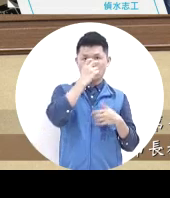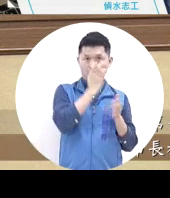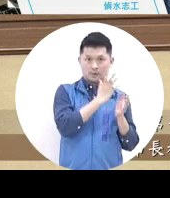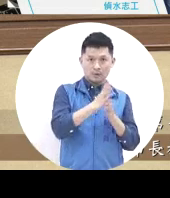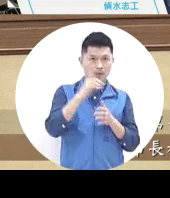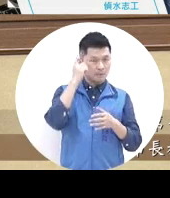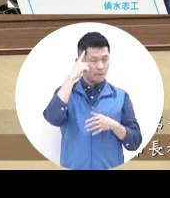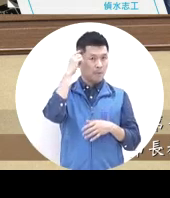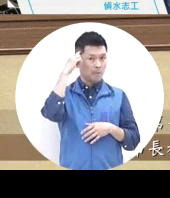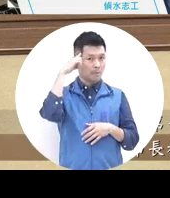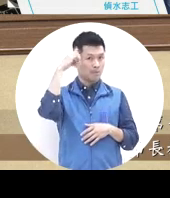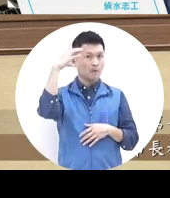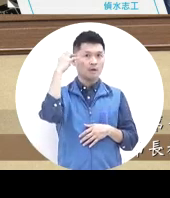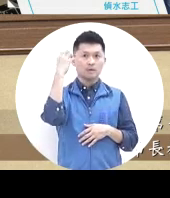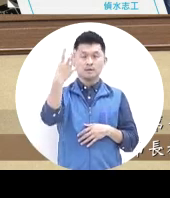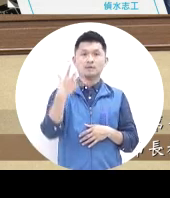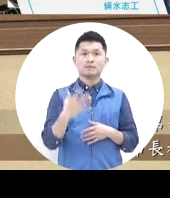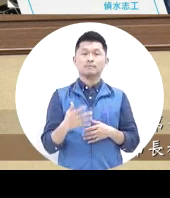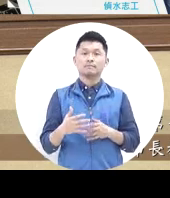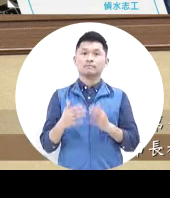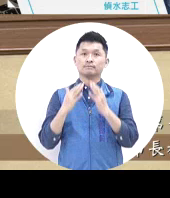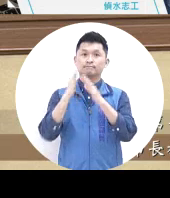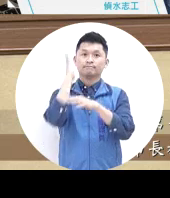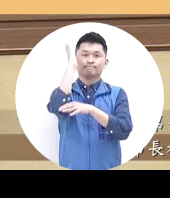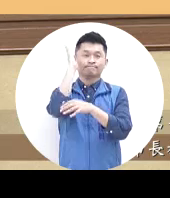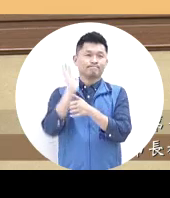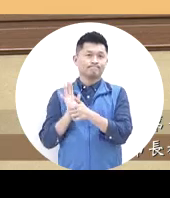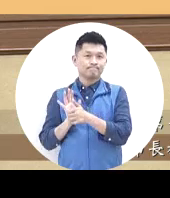维来为市政来服务。